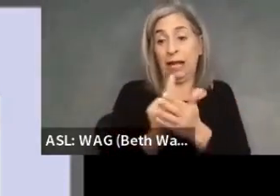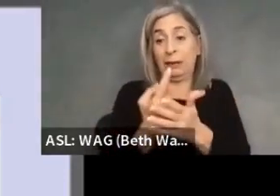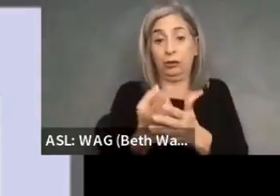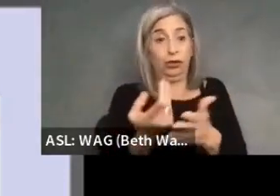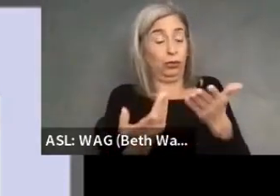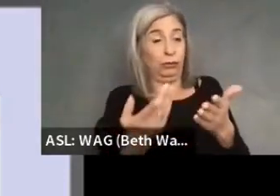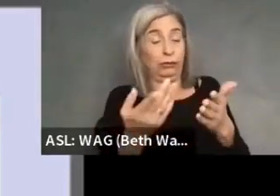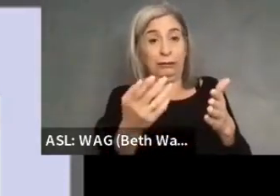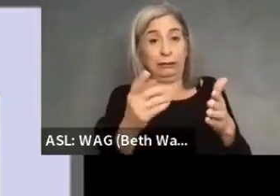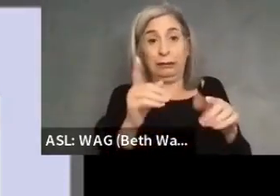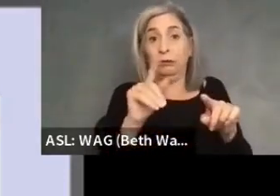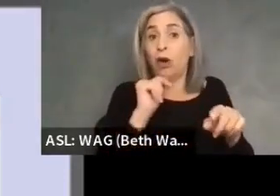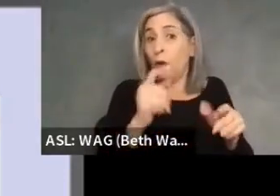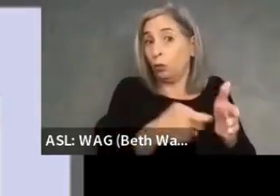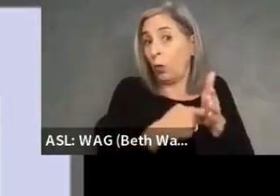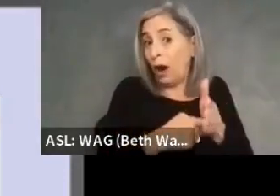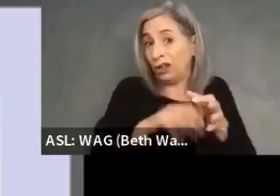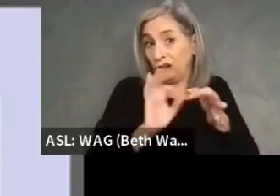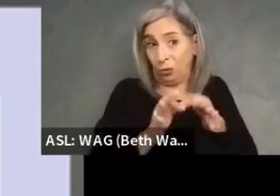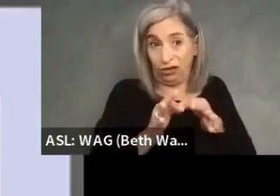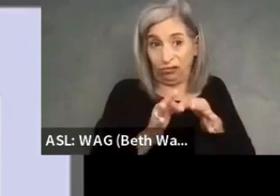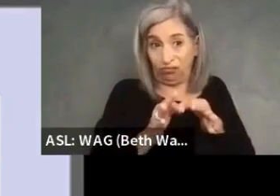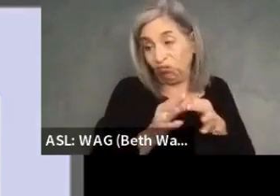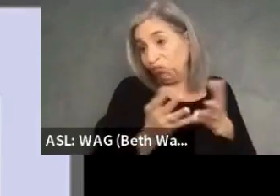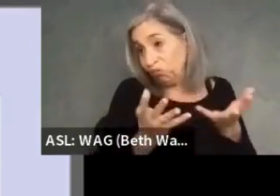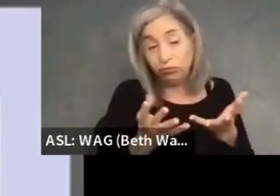或需要获取的。